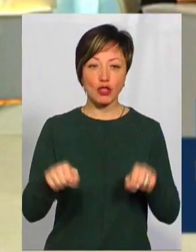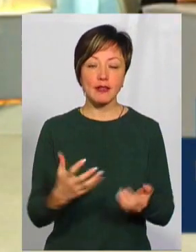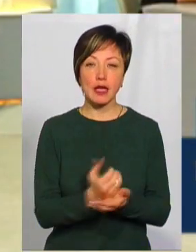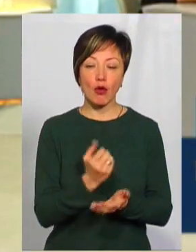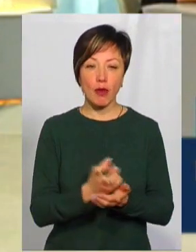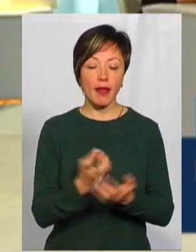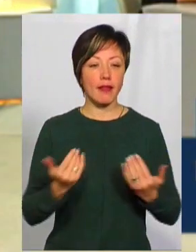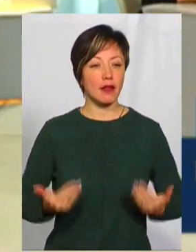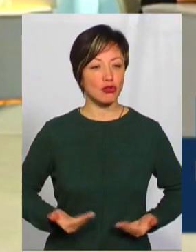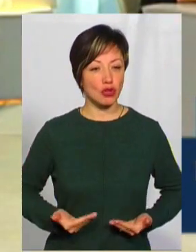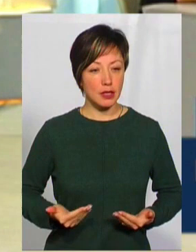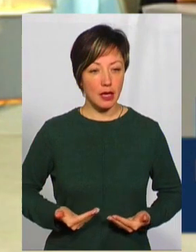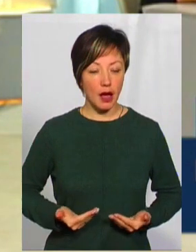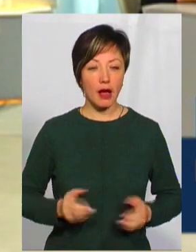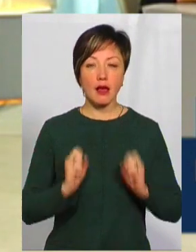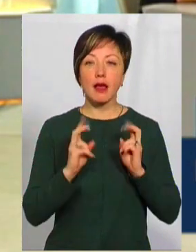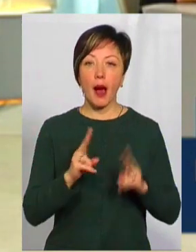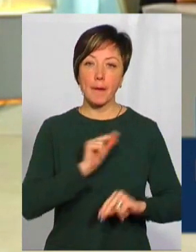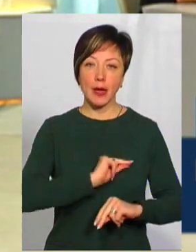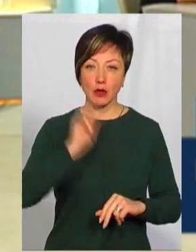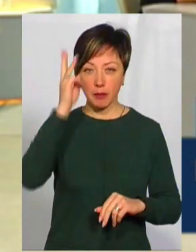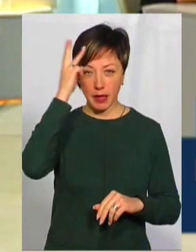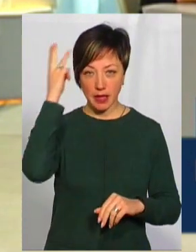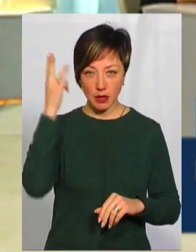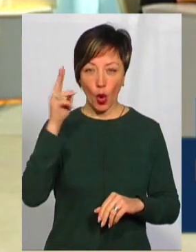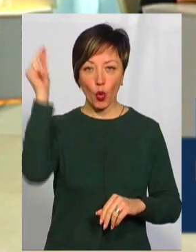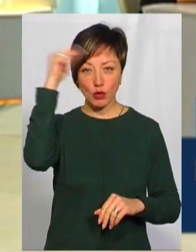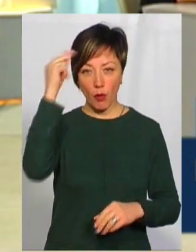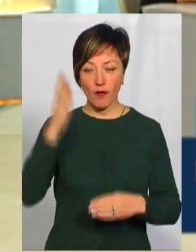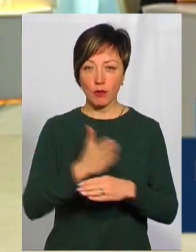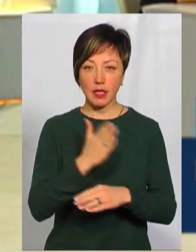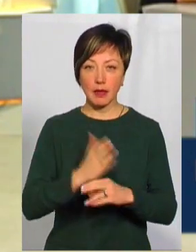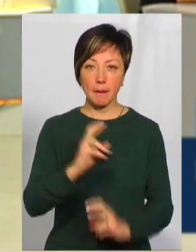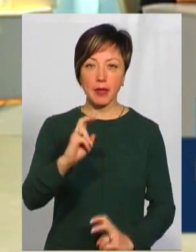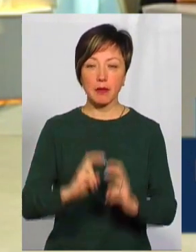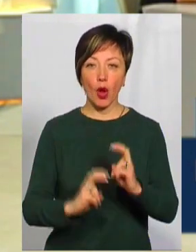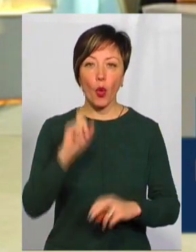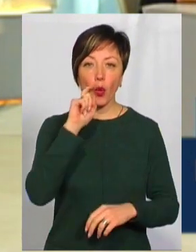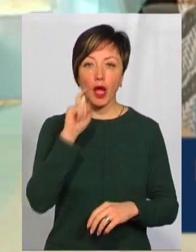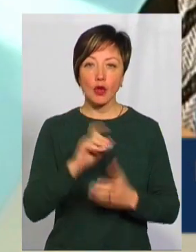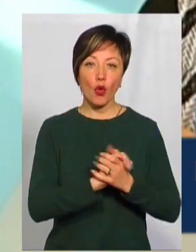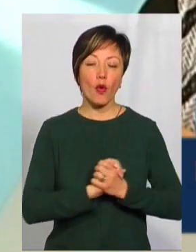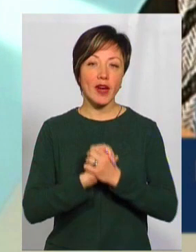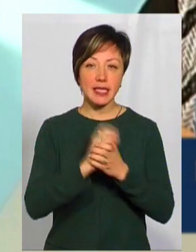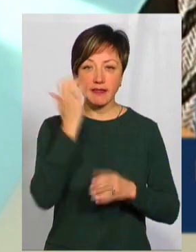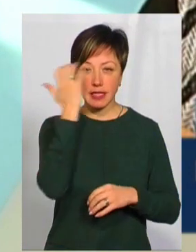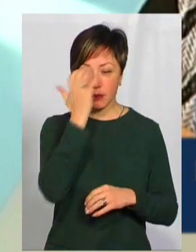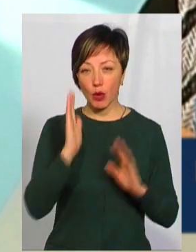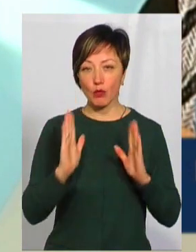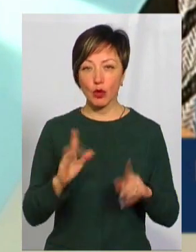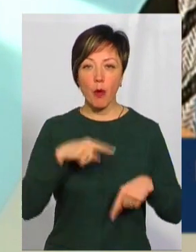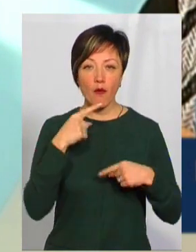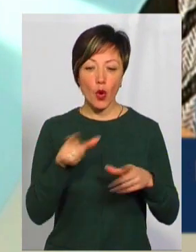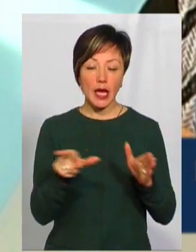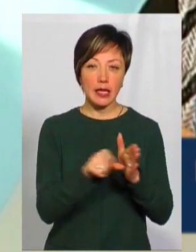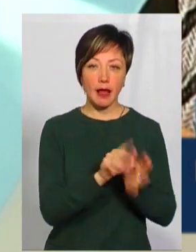заробляти на життя, та як працює Хмельницьке учбово-виробниче підприємство Українського товариства сліпих, будемо